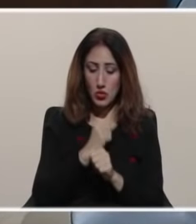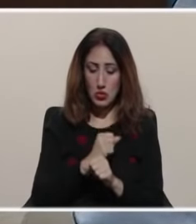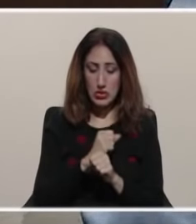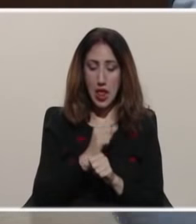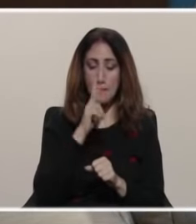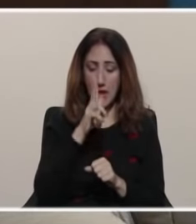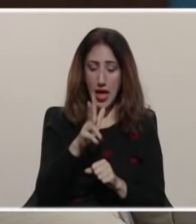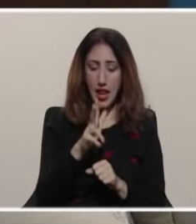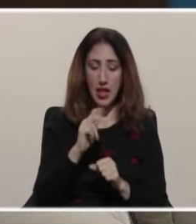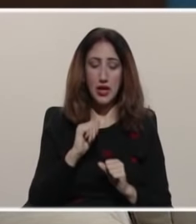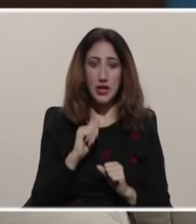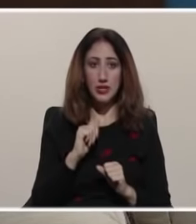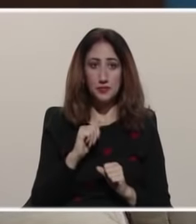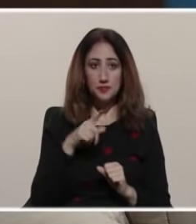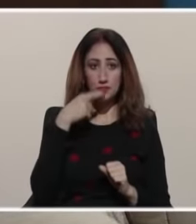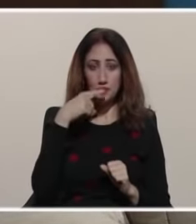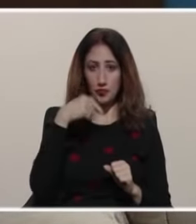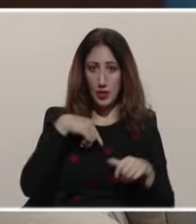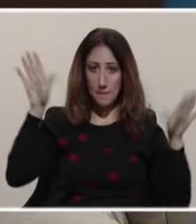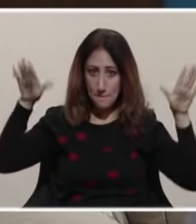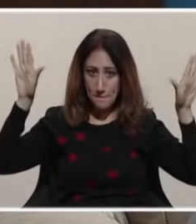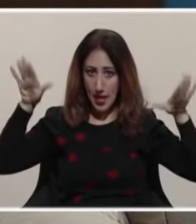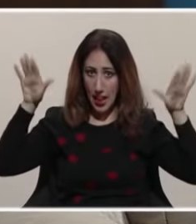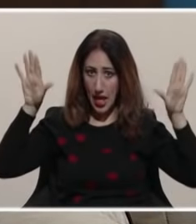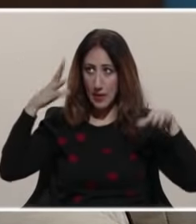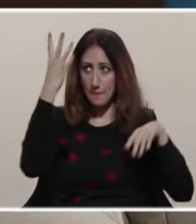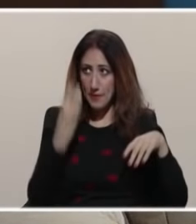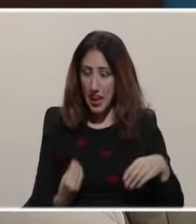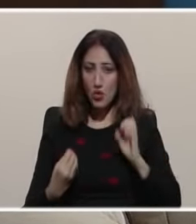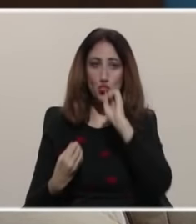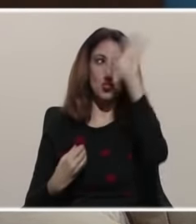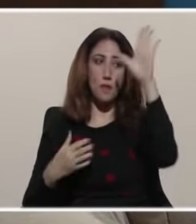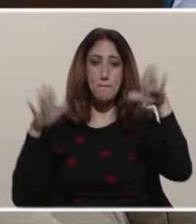قال: يتعاقبون فيكم ملائكة بالليل والنهار،